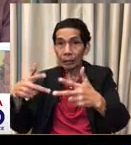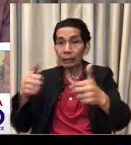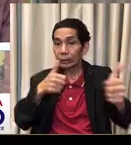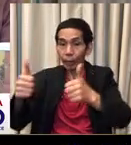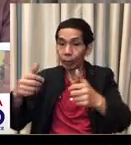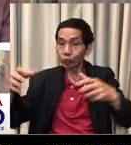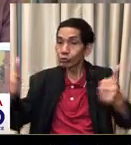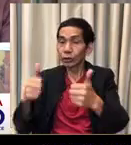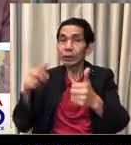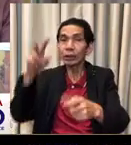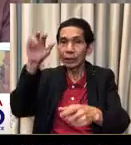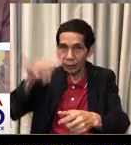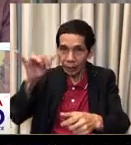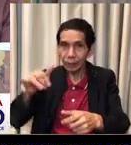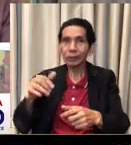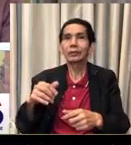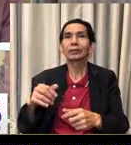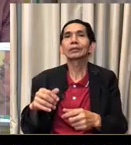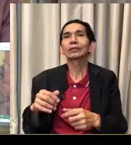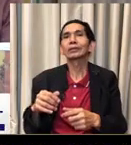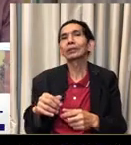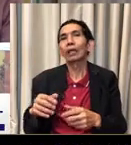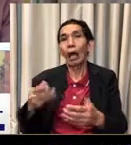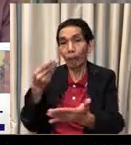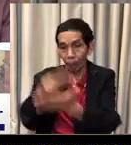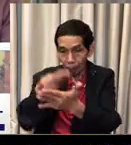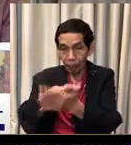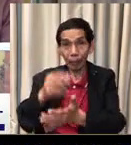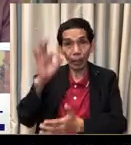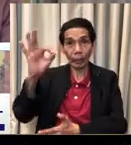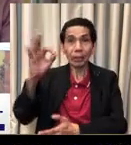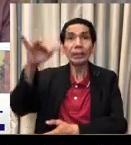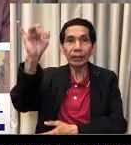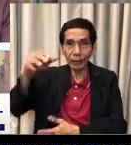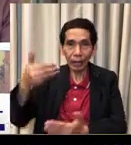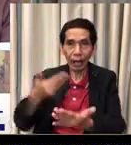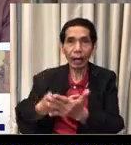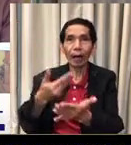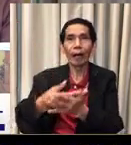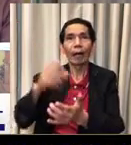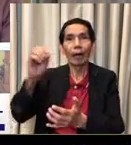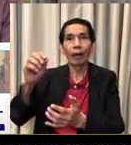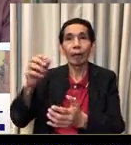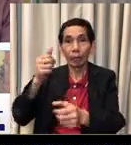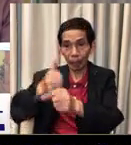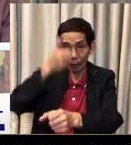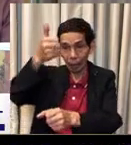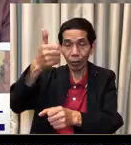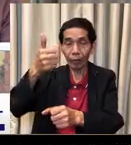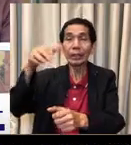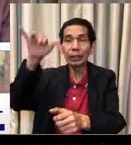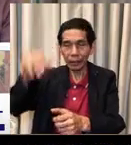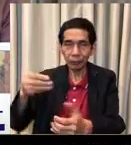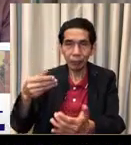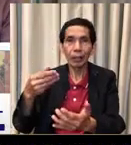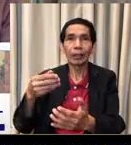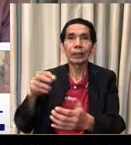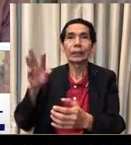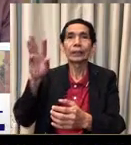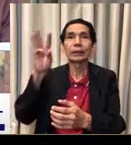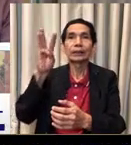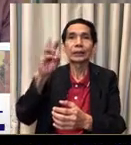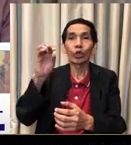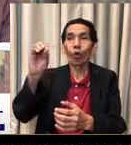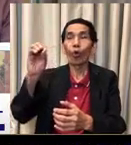chance? Opo. May pusta? Opo. May panalo? Opo. O, 1602